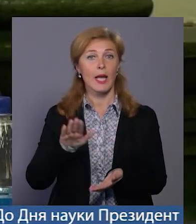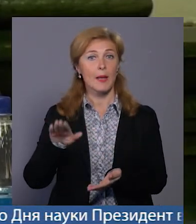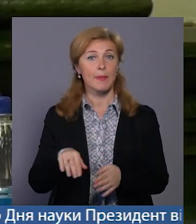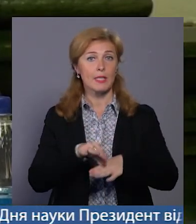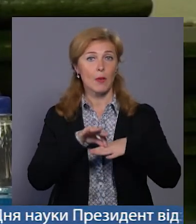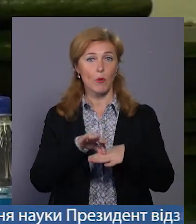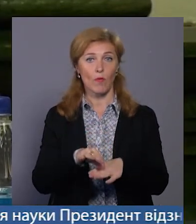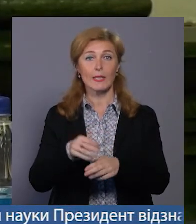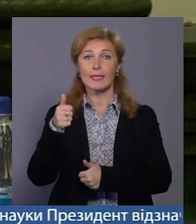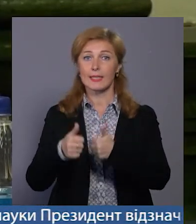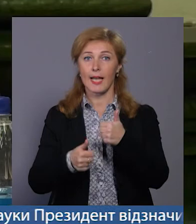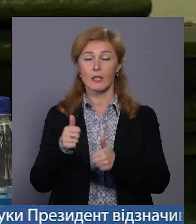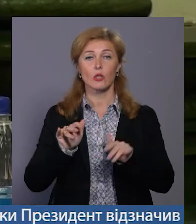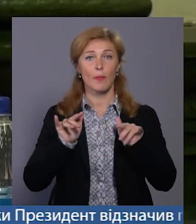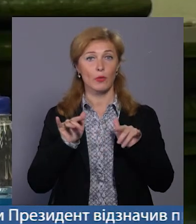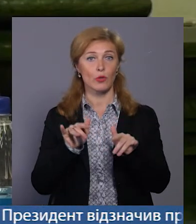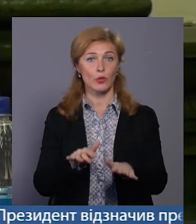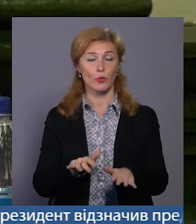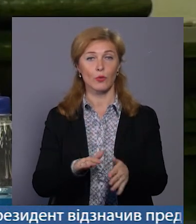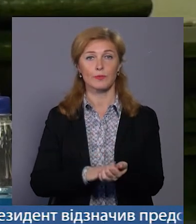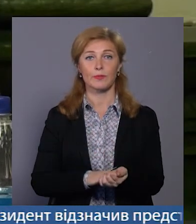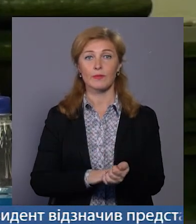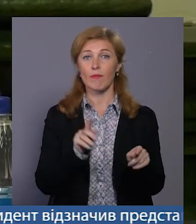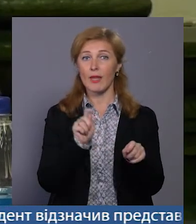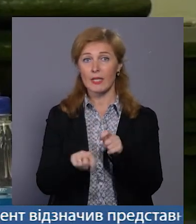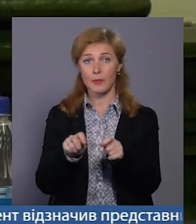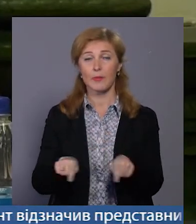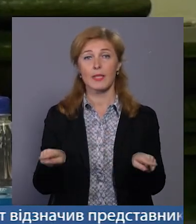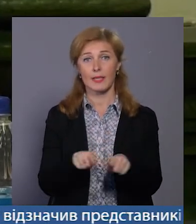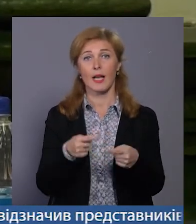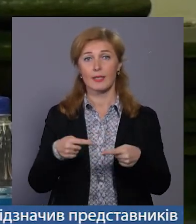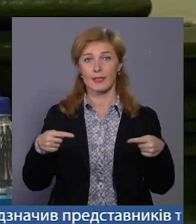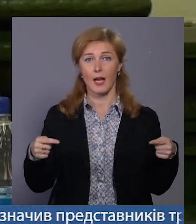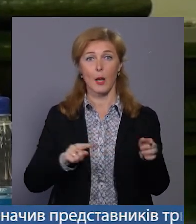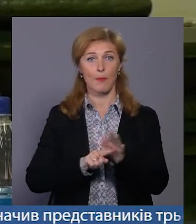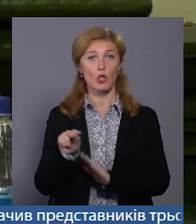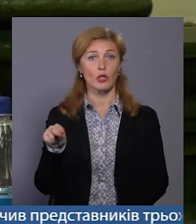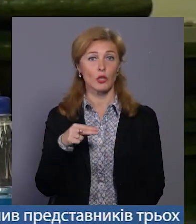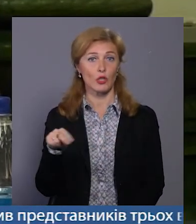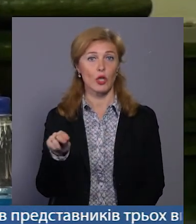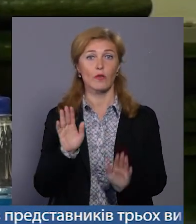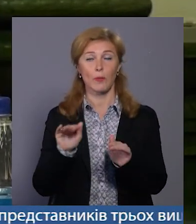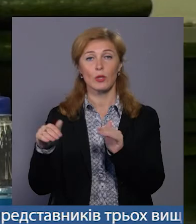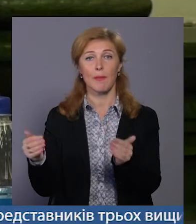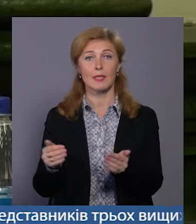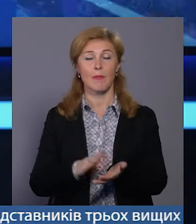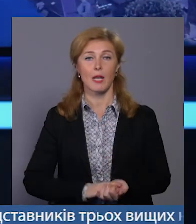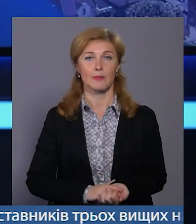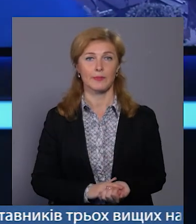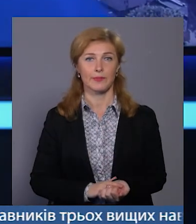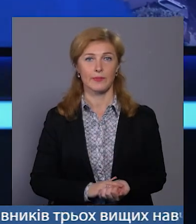проведення тендерних процедур, проходження експертиз і так далі, початок червня активізація буде максимальна.